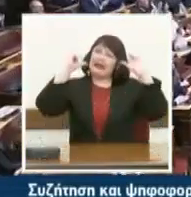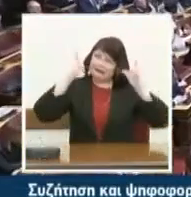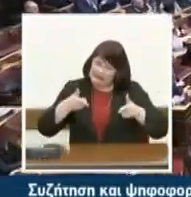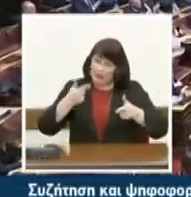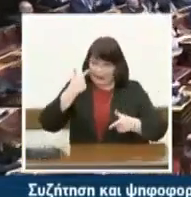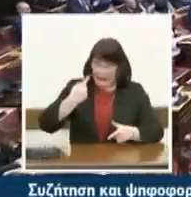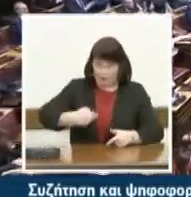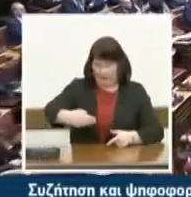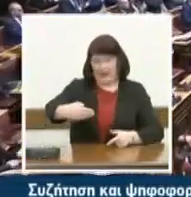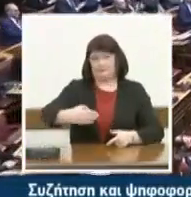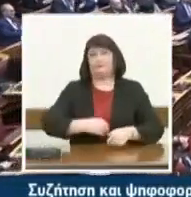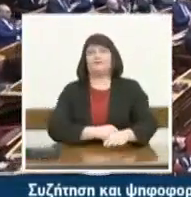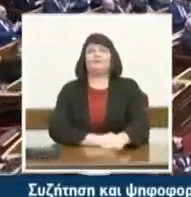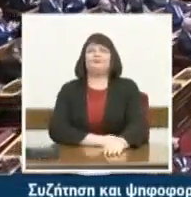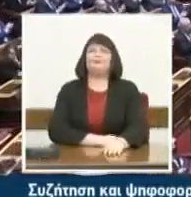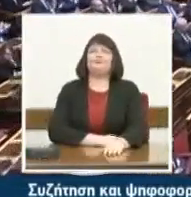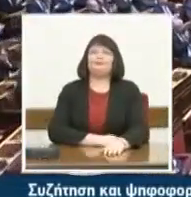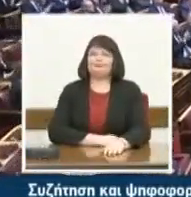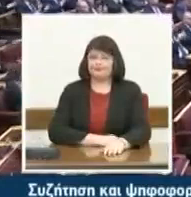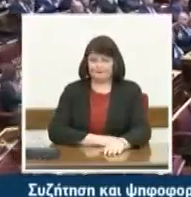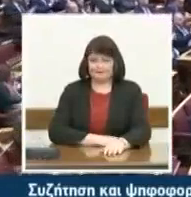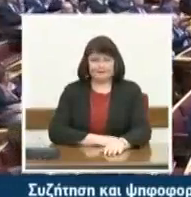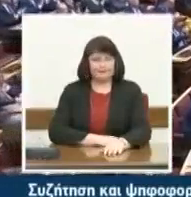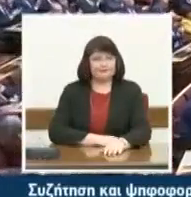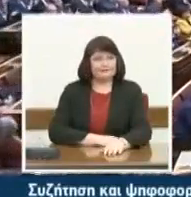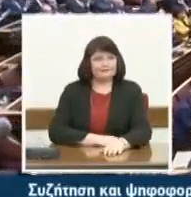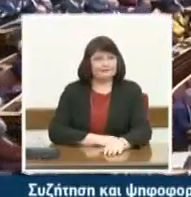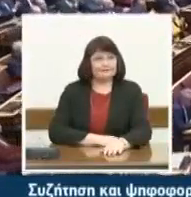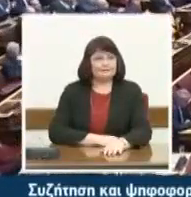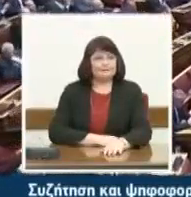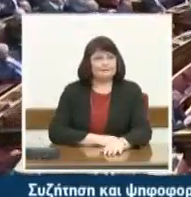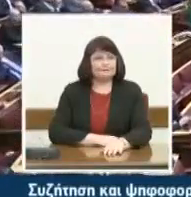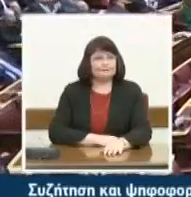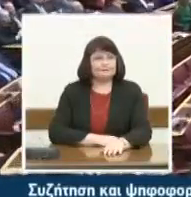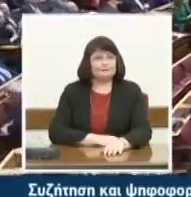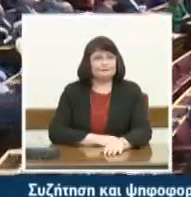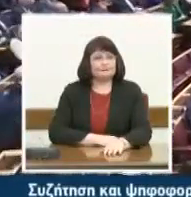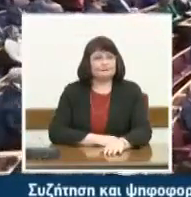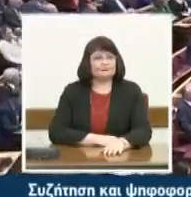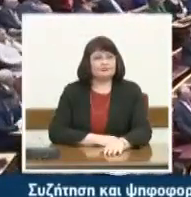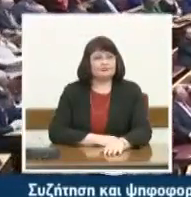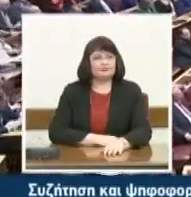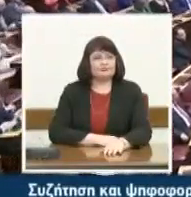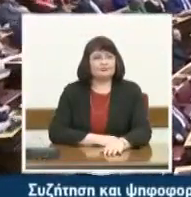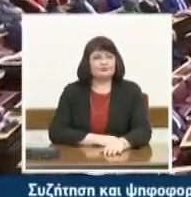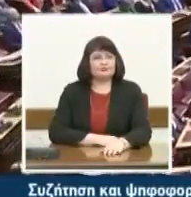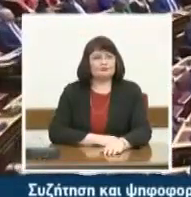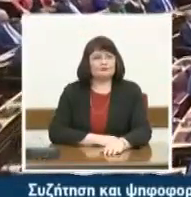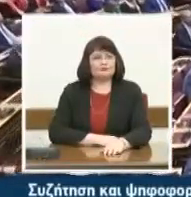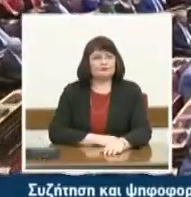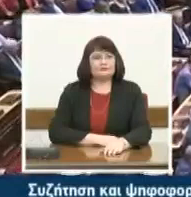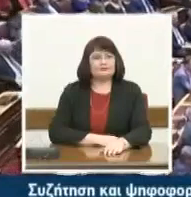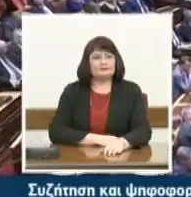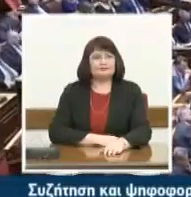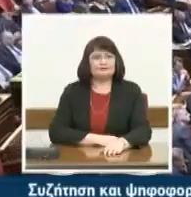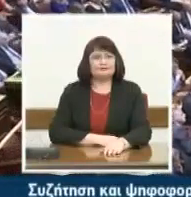απόφαση, ούτε εκτίμηση, κύριε Καμπουράκη. Κάποιος μπαίνει στη φυλακή όταν η δικαιοσύνη και μόνο η δικαιοσύνη τα αποφασίσει. Αυτό που μπορούμε εμείς ως πολιτικοί να κάνουμε είναι να